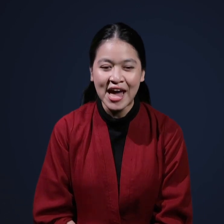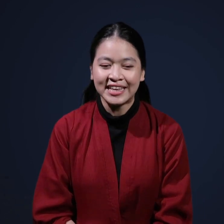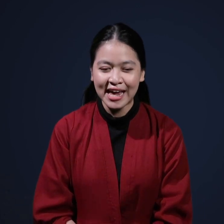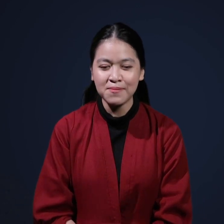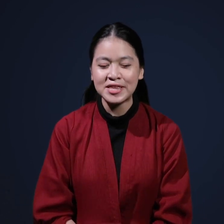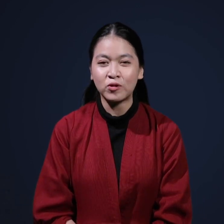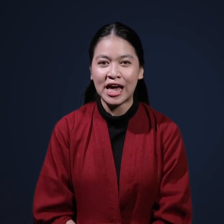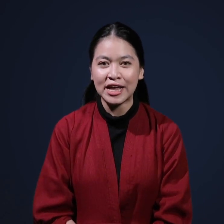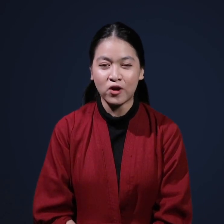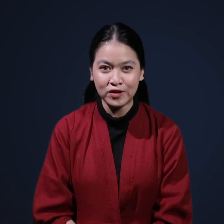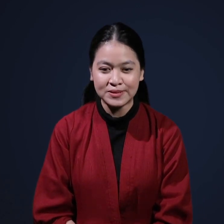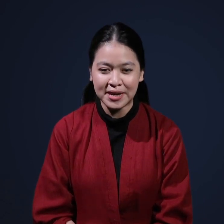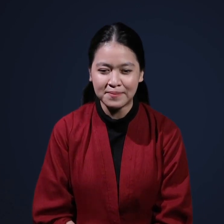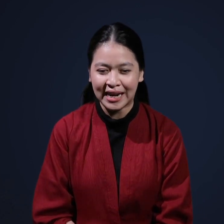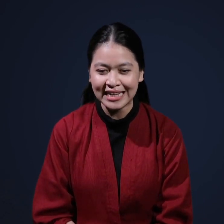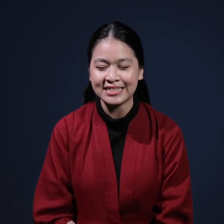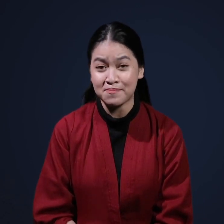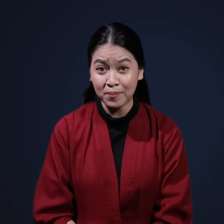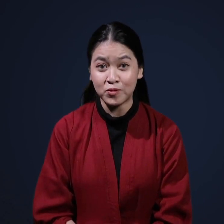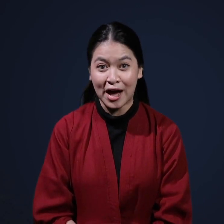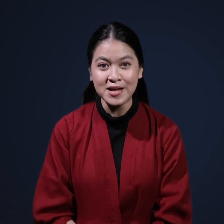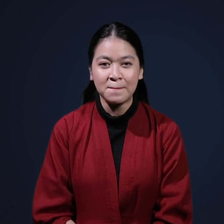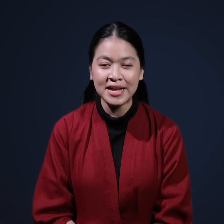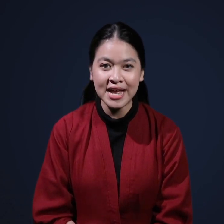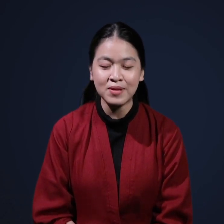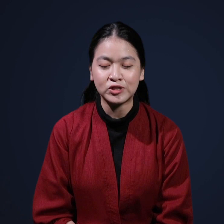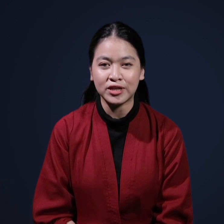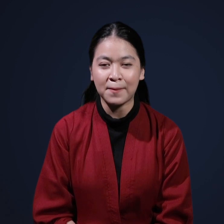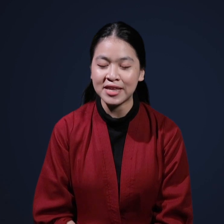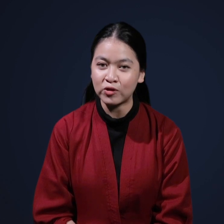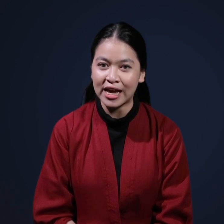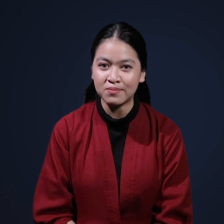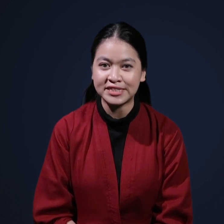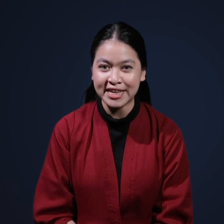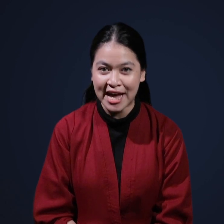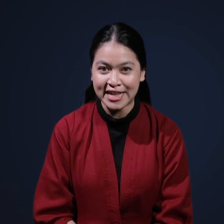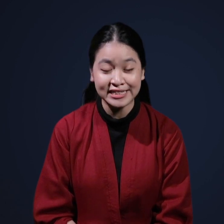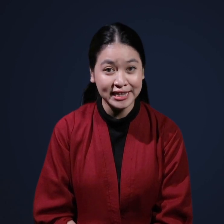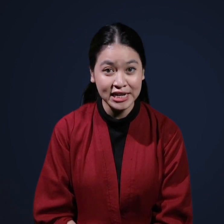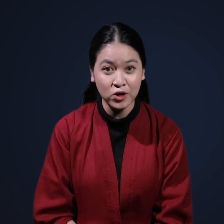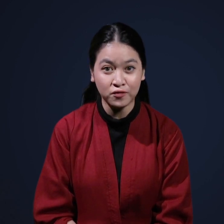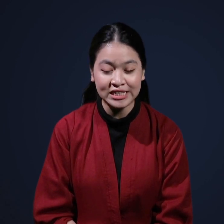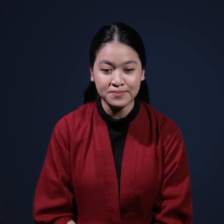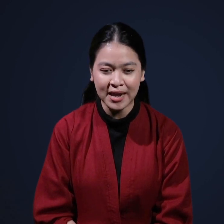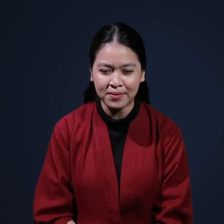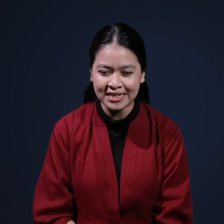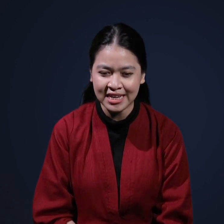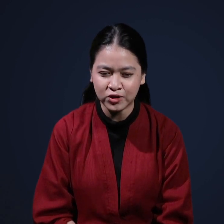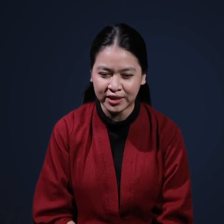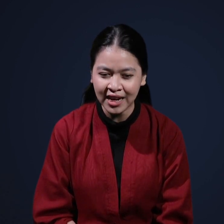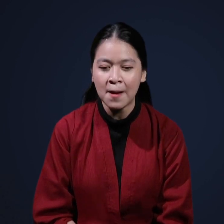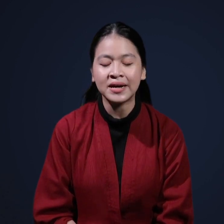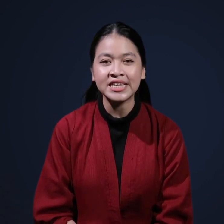ini, dalam penanggulangan COVID-19 di Papua, Badan Nasional Penanggulangan Bencana dan Satgas